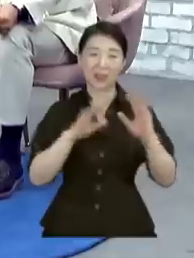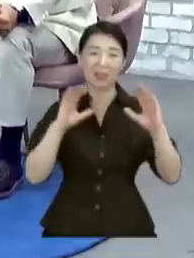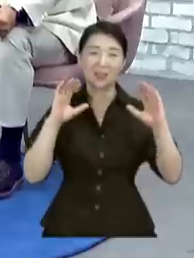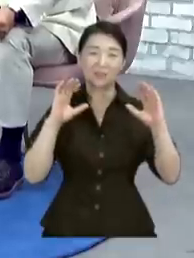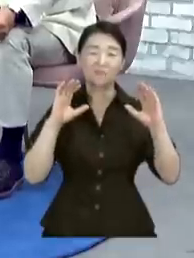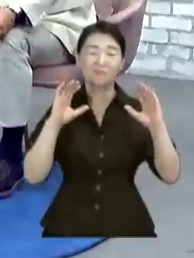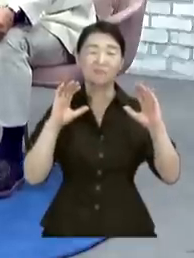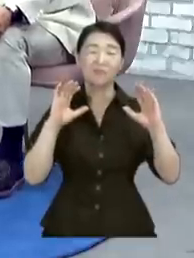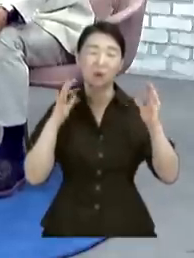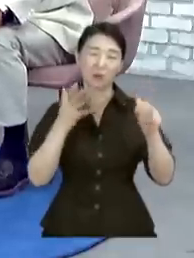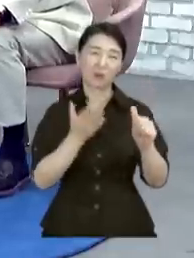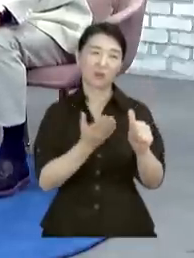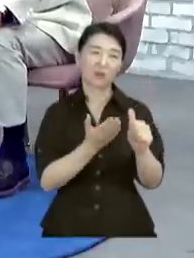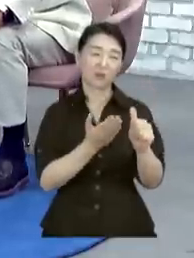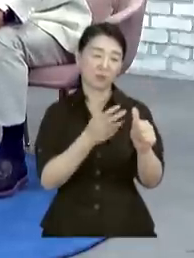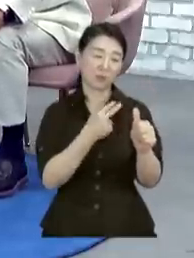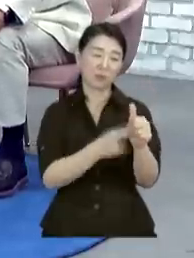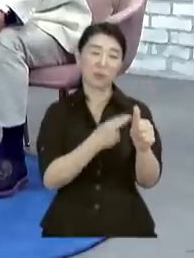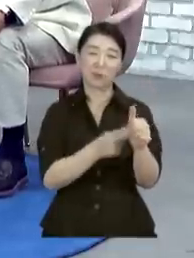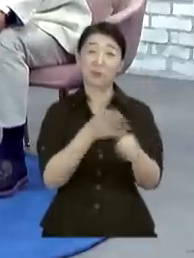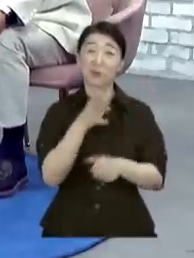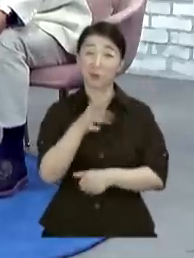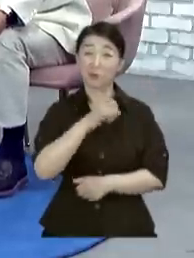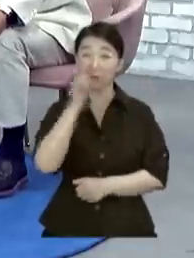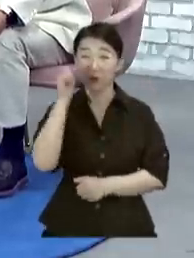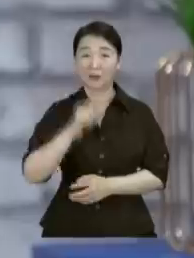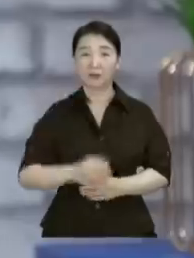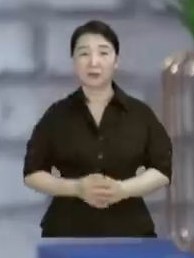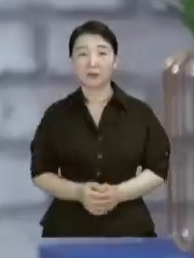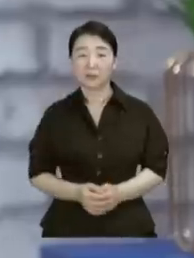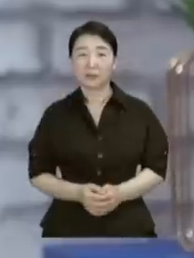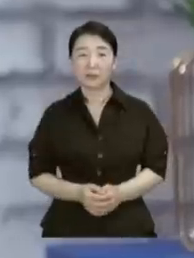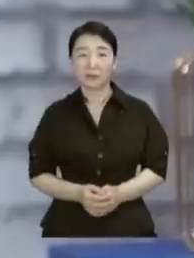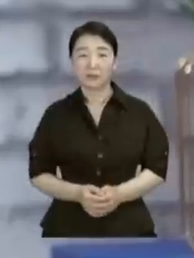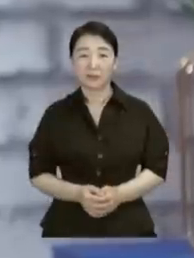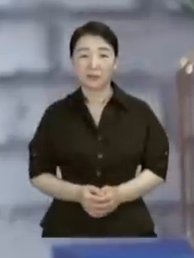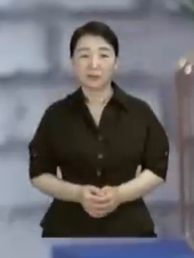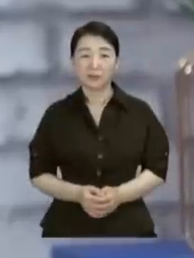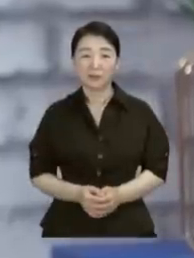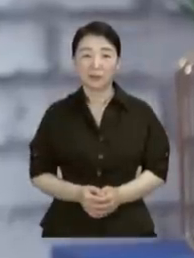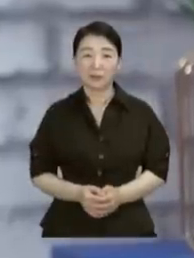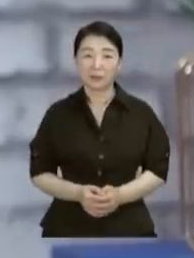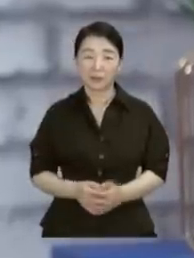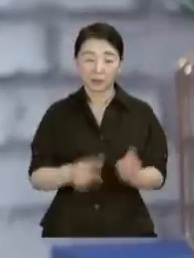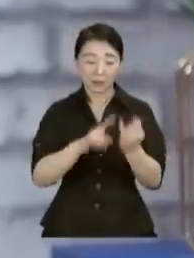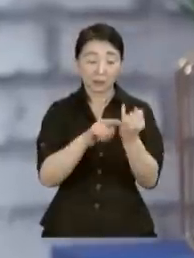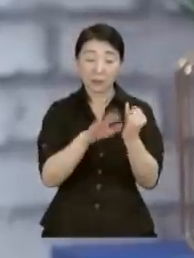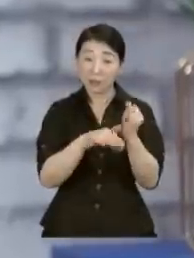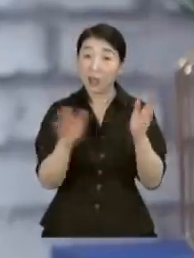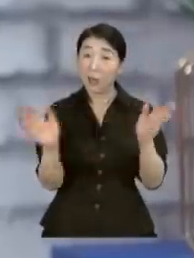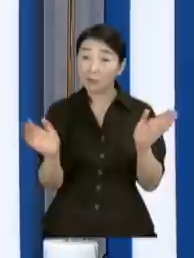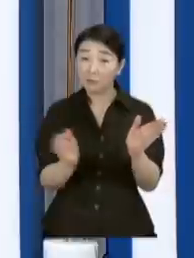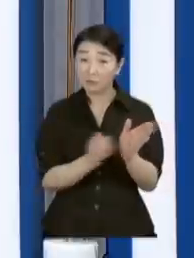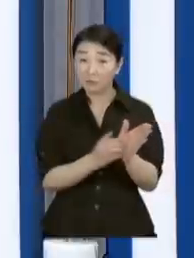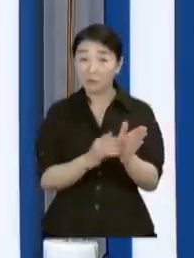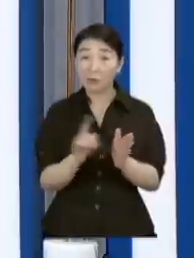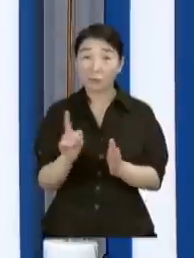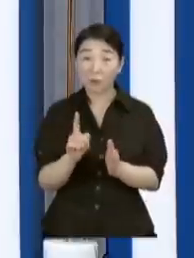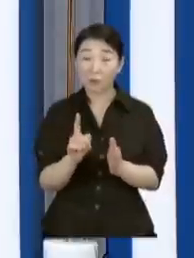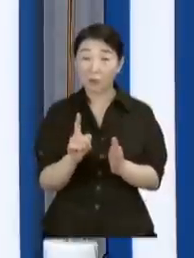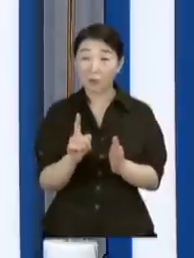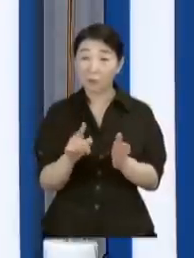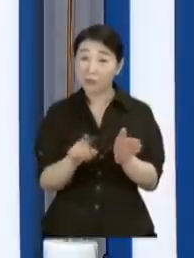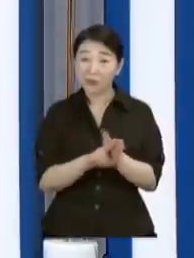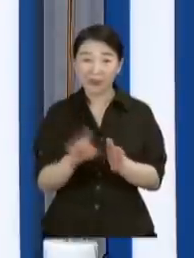또. 저 상담사하고는 관계 없잖아요, 다 지금까지. 네, 맞았어요. 네네. 모태신앙이세요? 아니요, 모태신앙은 아니고요. 한 7살